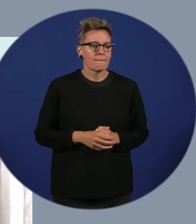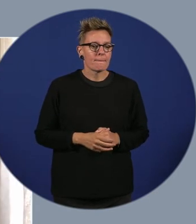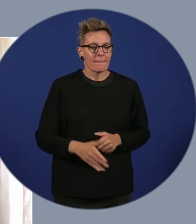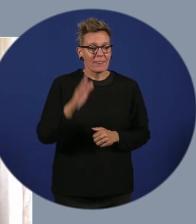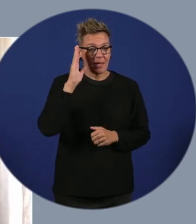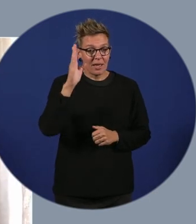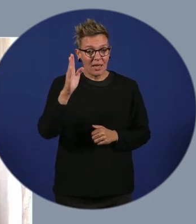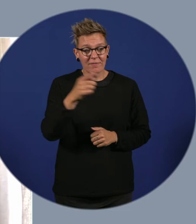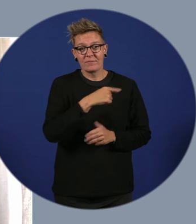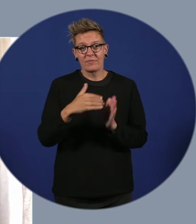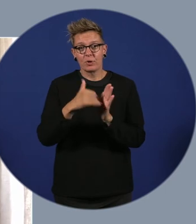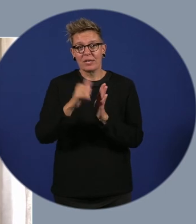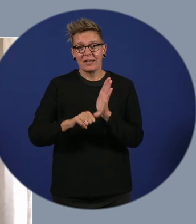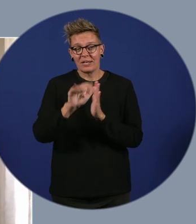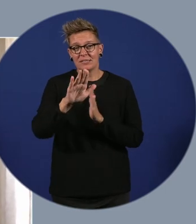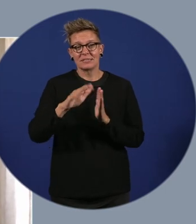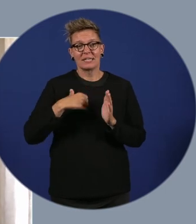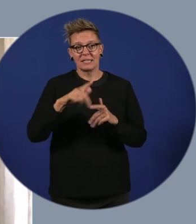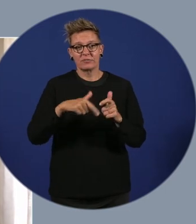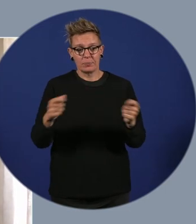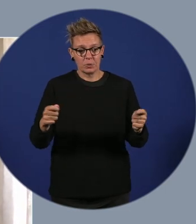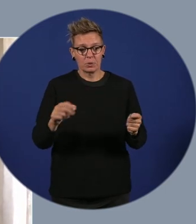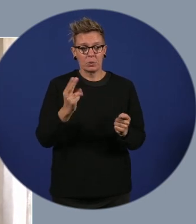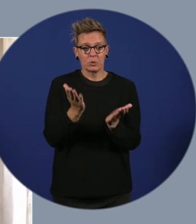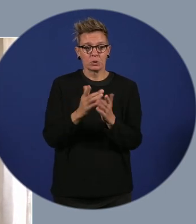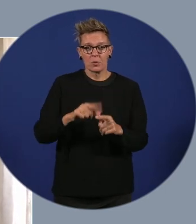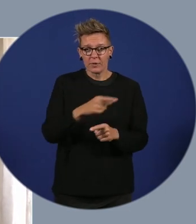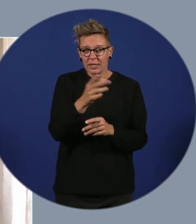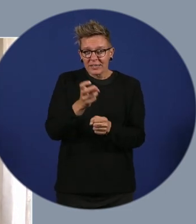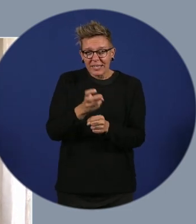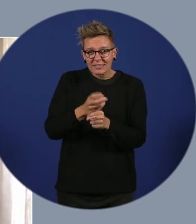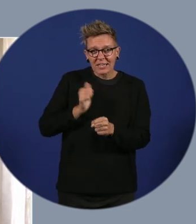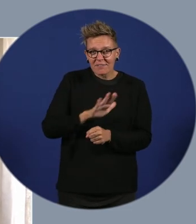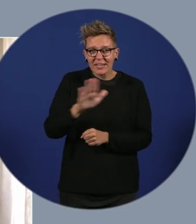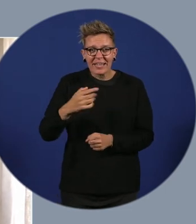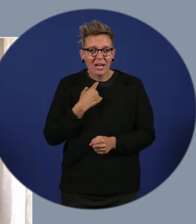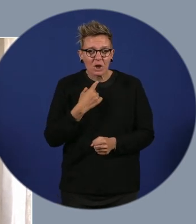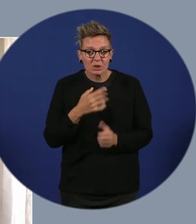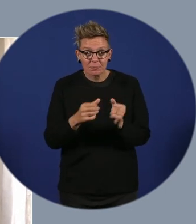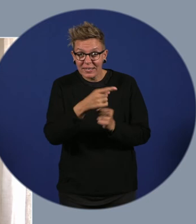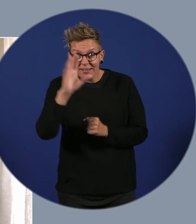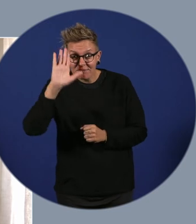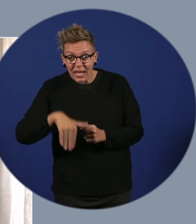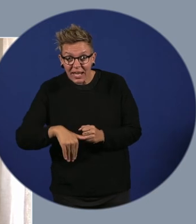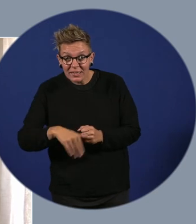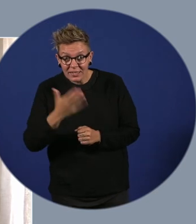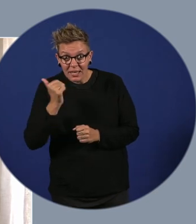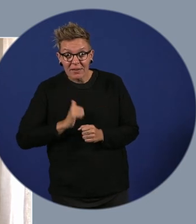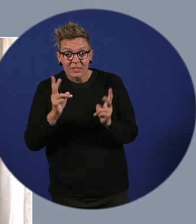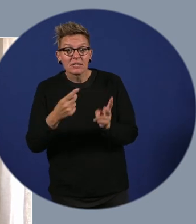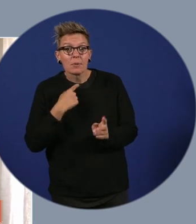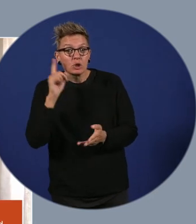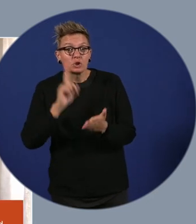Hej, vi kommer från Elevernas Riksförbund, och nu i skolvalet har ju ni fått testa på att använda er röst. Men ni vet väl om att ni kan använda den rösten